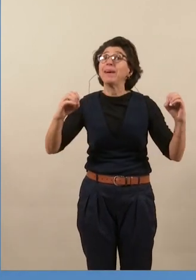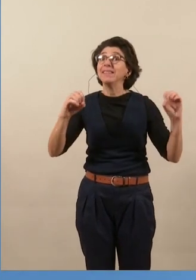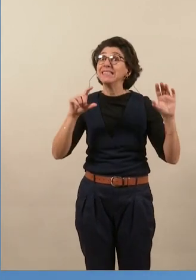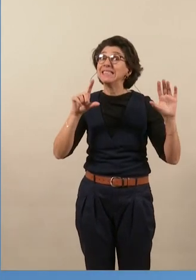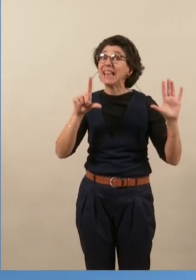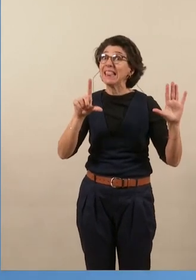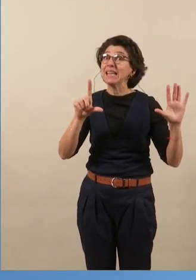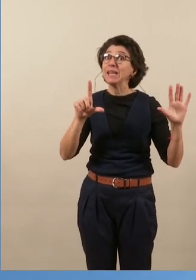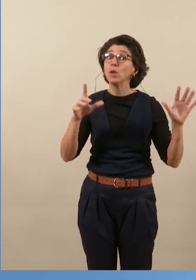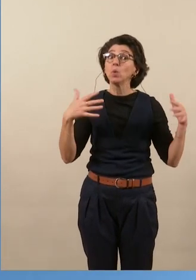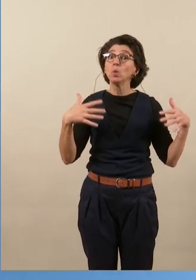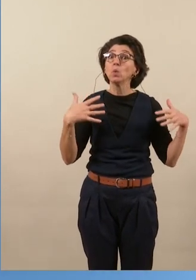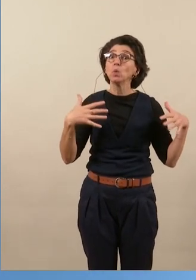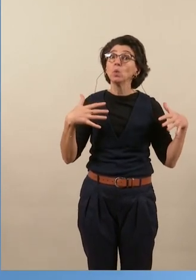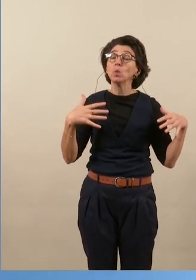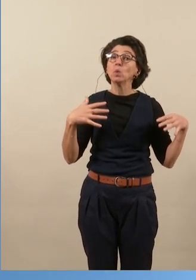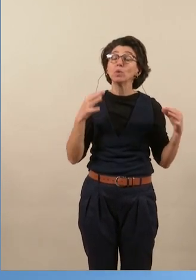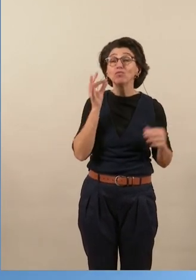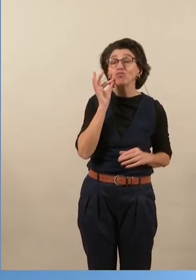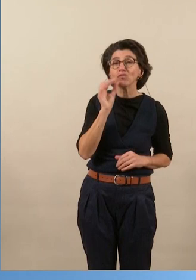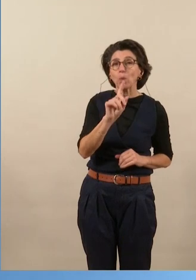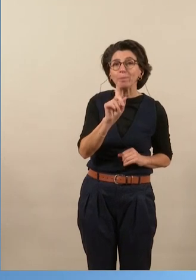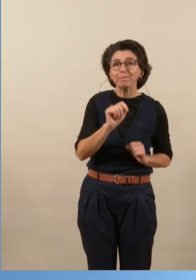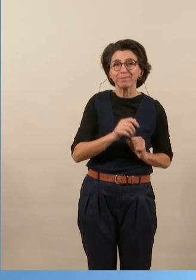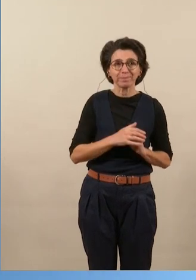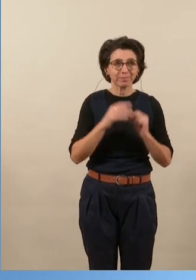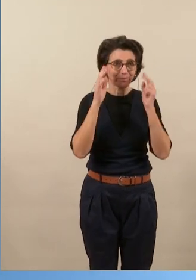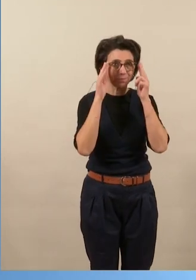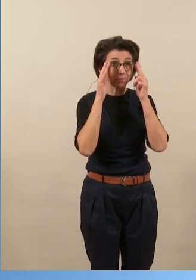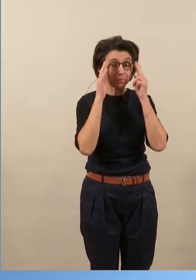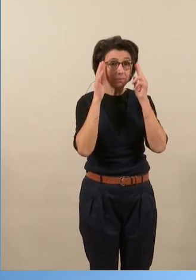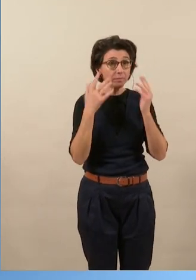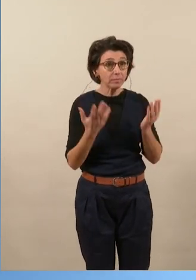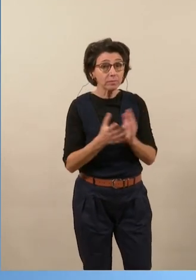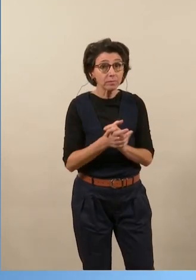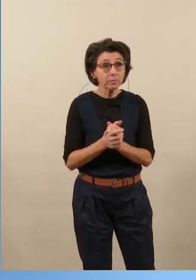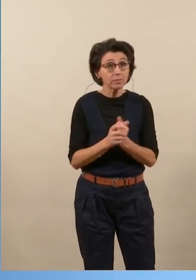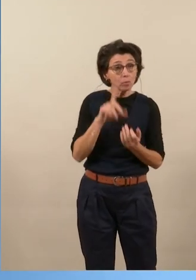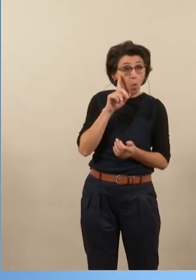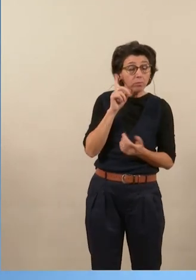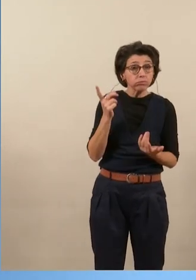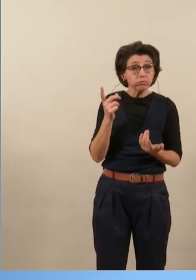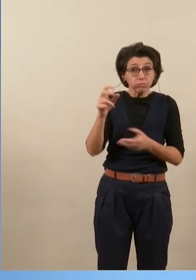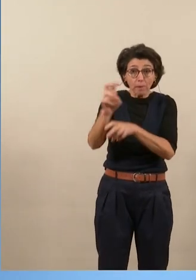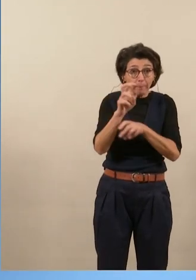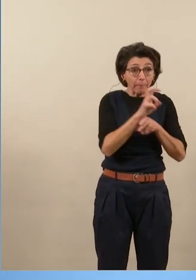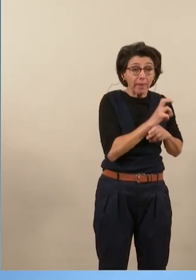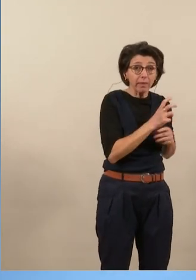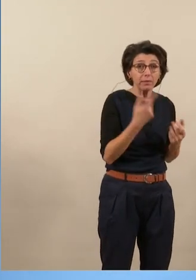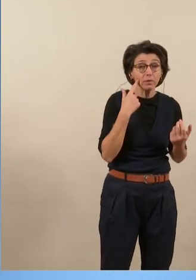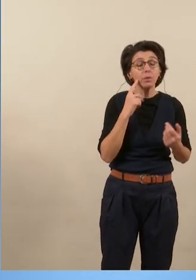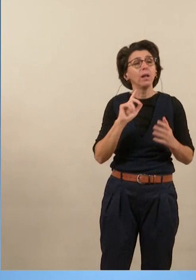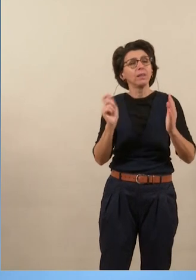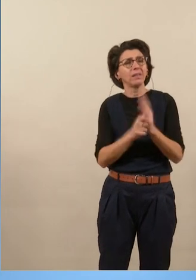sauf une paille et tout ça toujours pour un enditement total de la ville au 31 décembre 23 qui